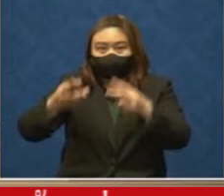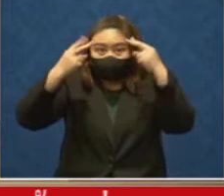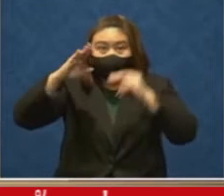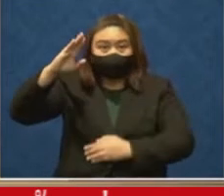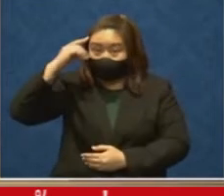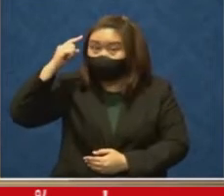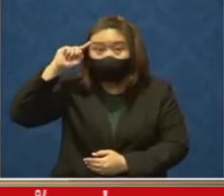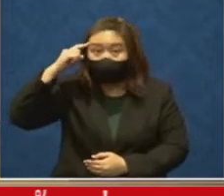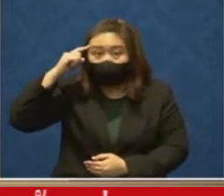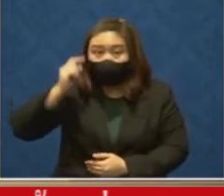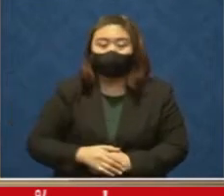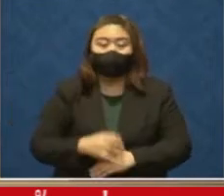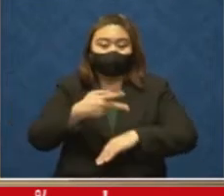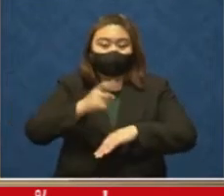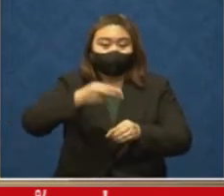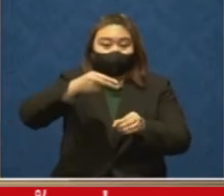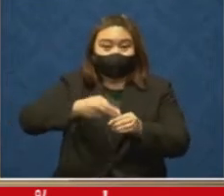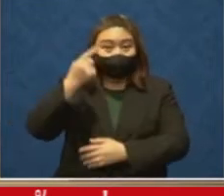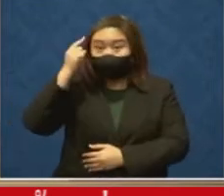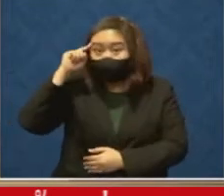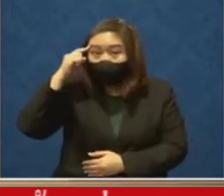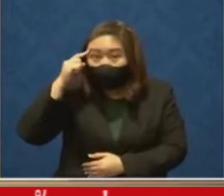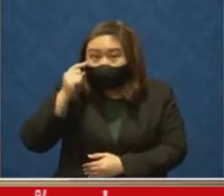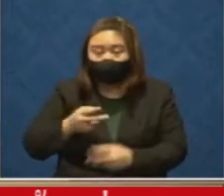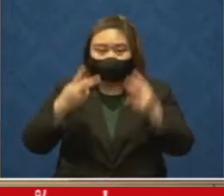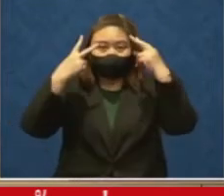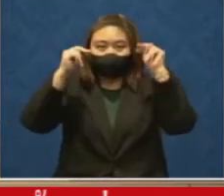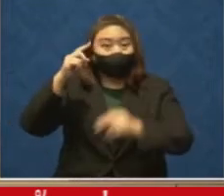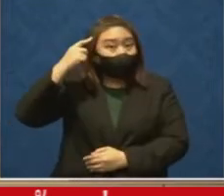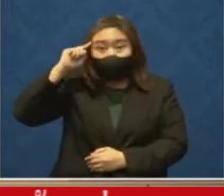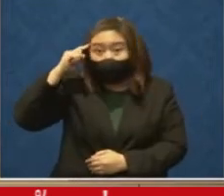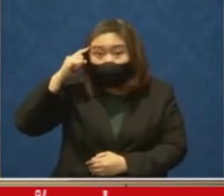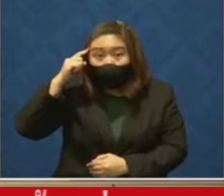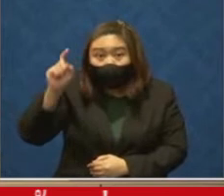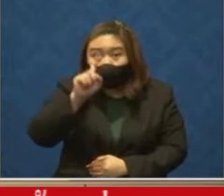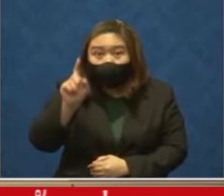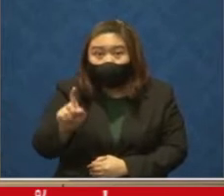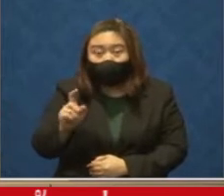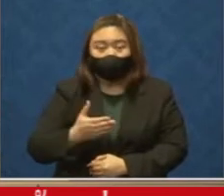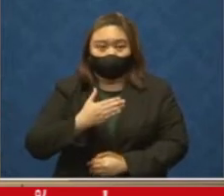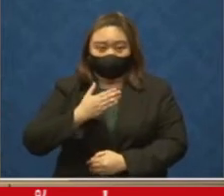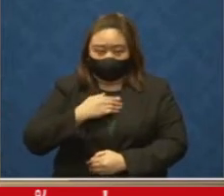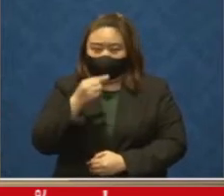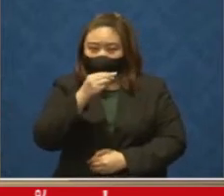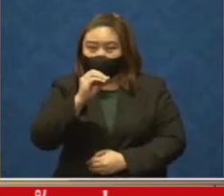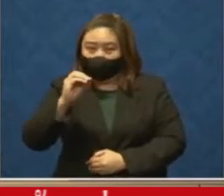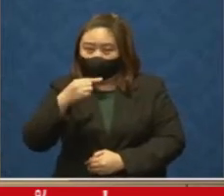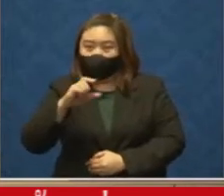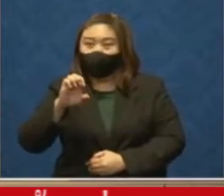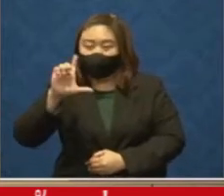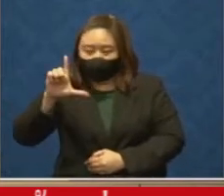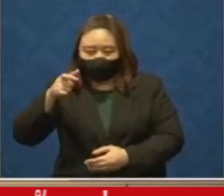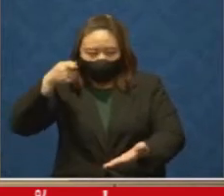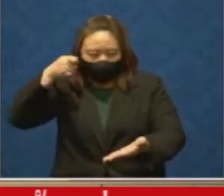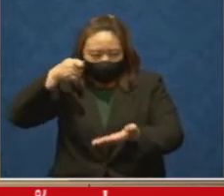พดเอกประยุตไม่รู้หครั ประทานพลังงานแ่ชาติไม่รู้หครับในยษตรีไม่รู้หครั ขนาดผมเนี่ยเอา Google Earth ด